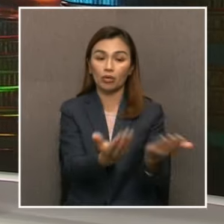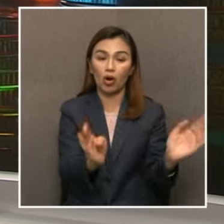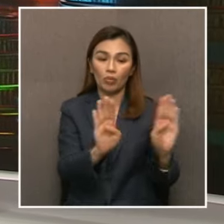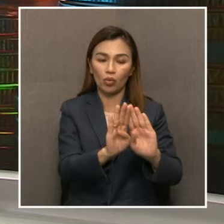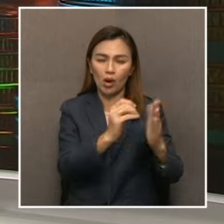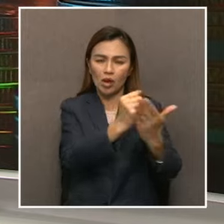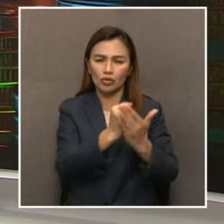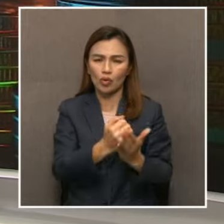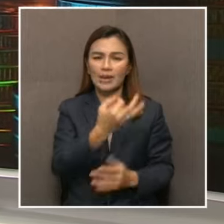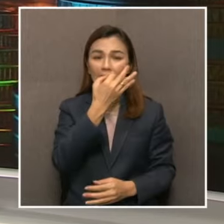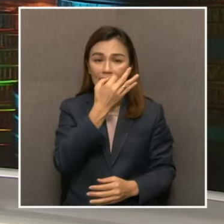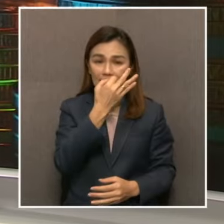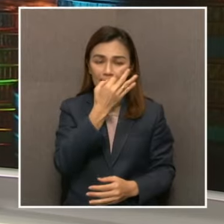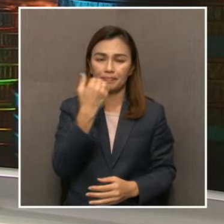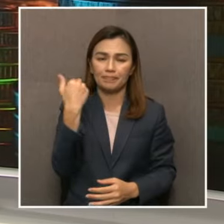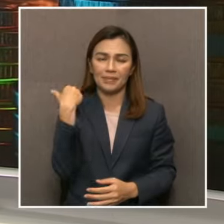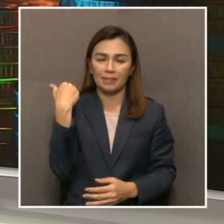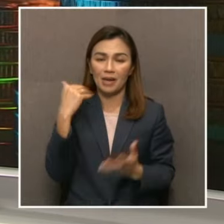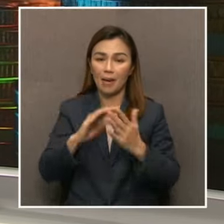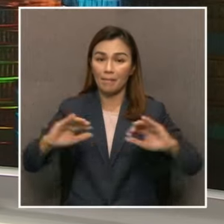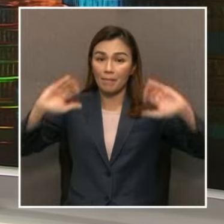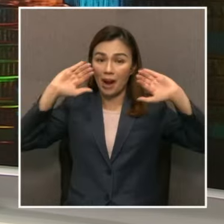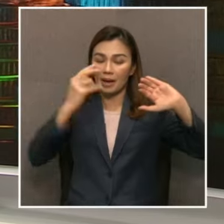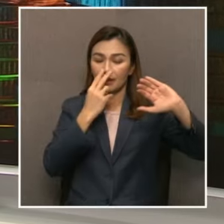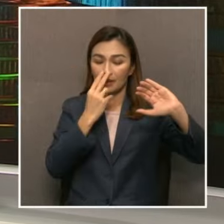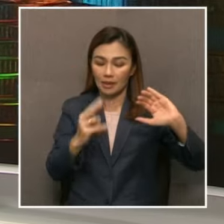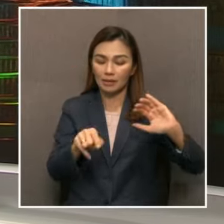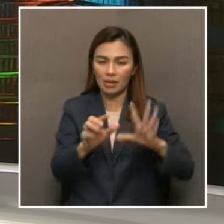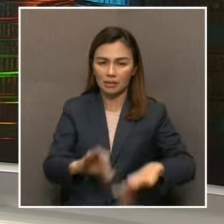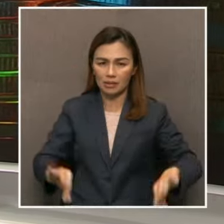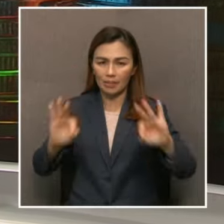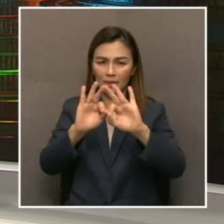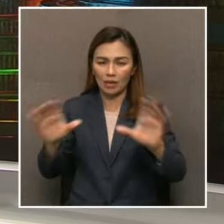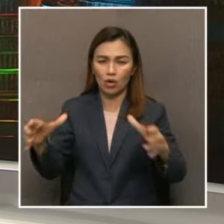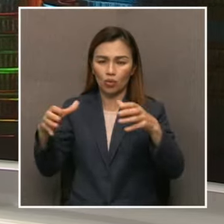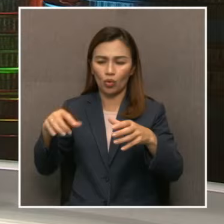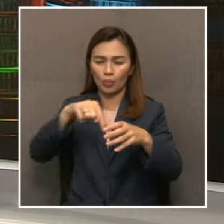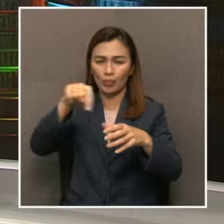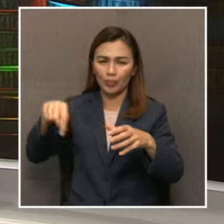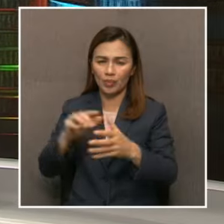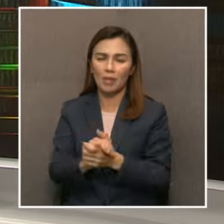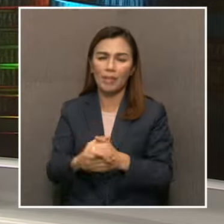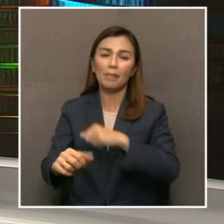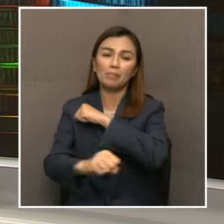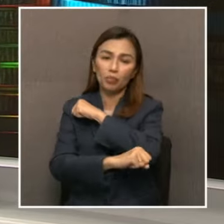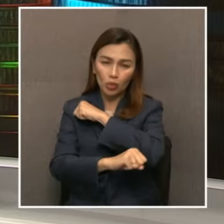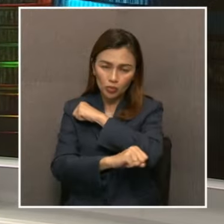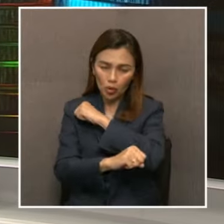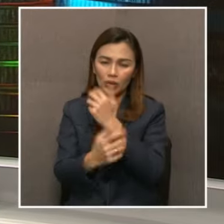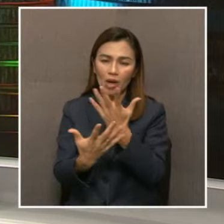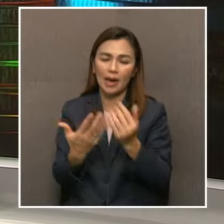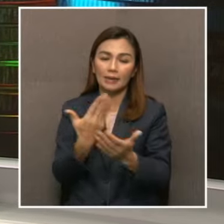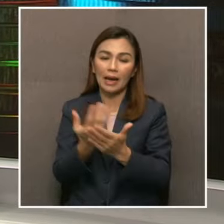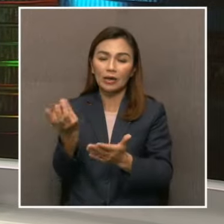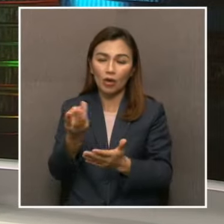พด้วยเหมือนกันนะครับทางรัฐบาลเองก็เล็งเห็นความสำคัญแล้วก็มองไปที่กลุ่มผู้ที่เปราะบางลำดับแรกเลยนะครับว่าต้องได้รับการช่